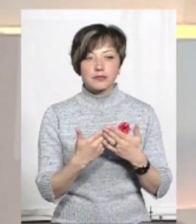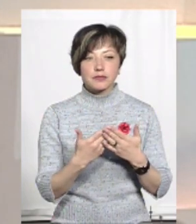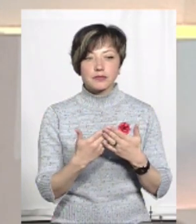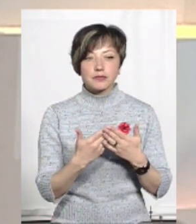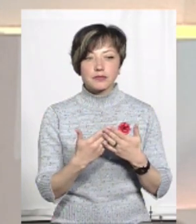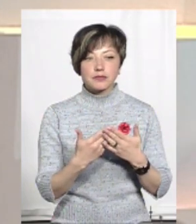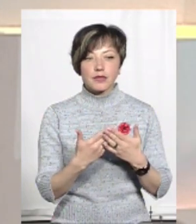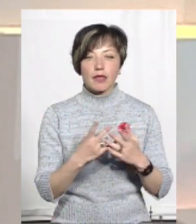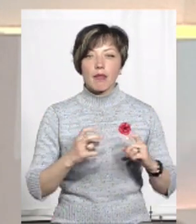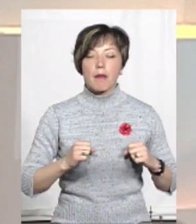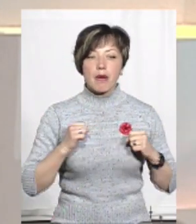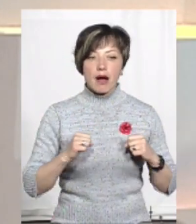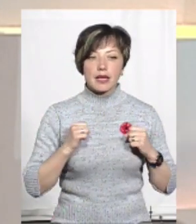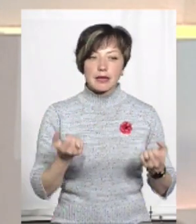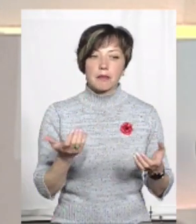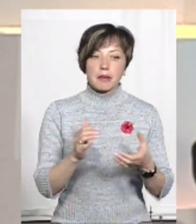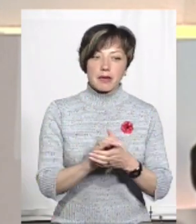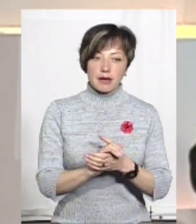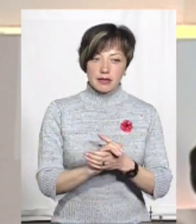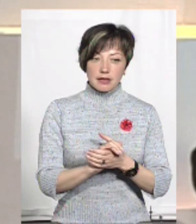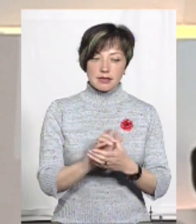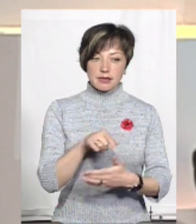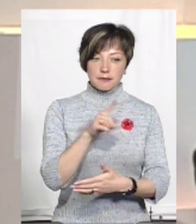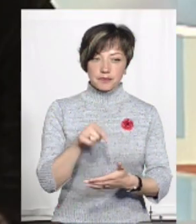чи намаганні примиритися?